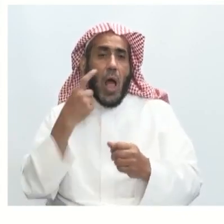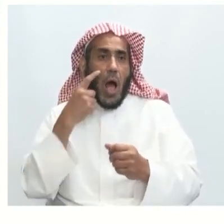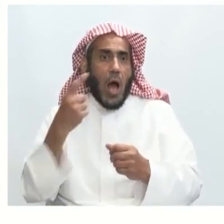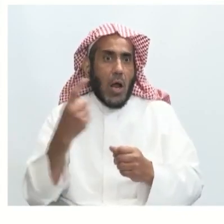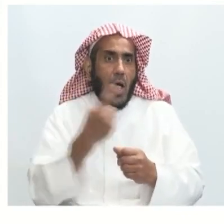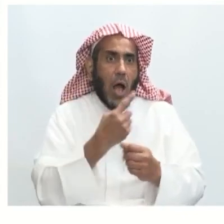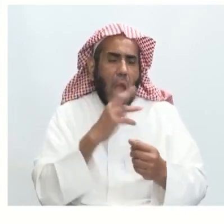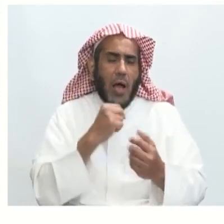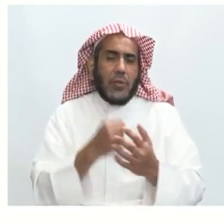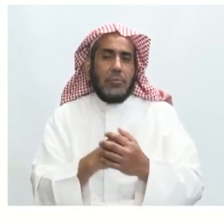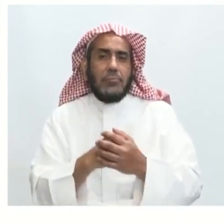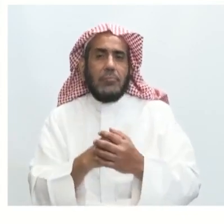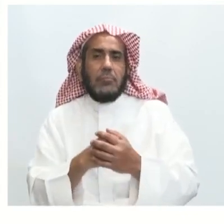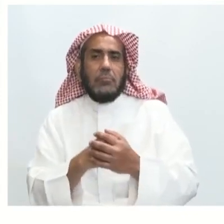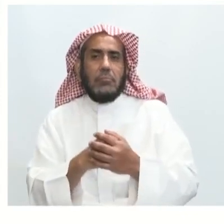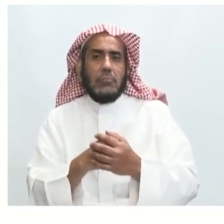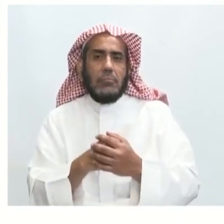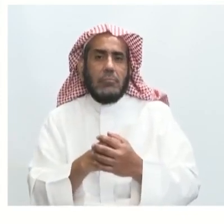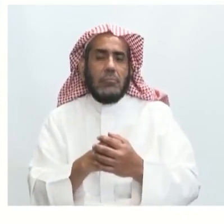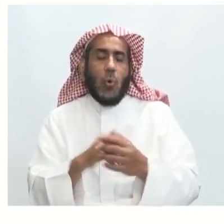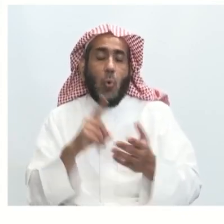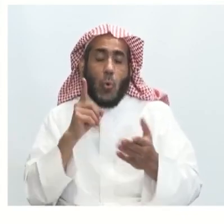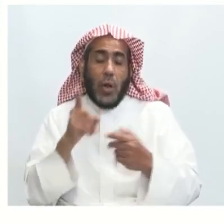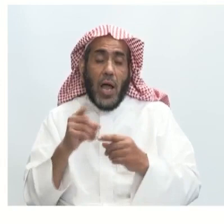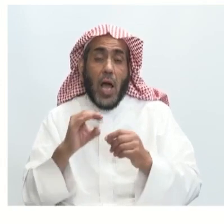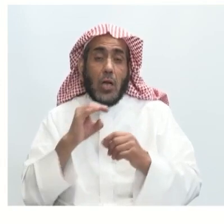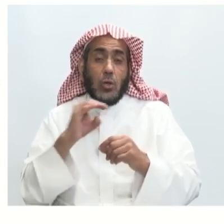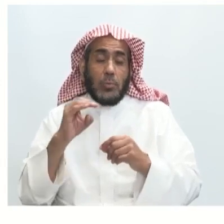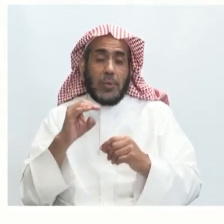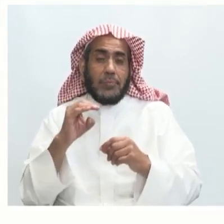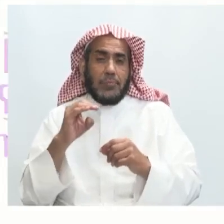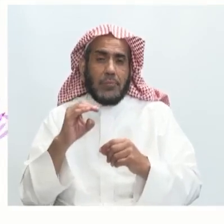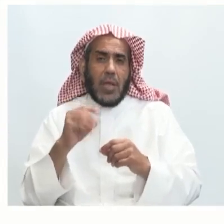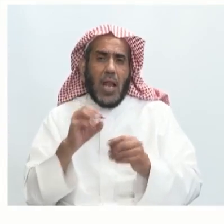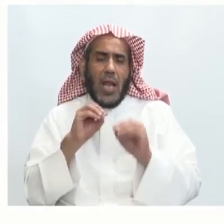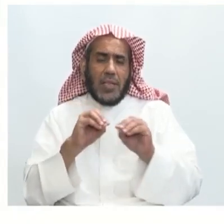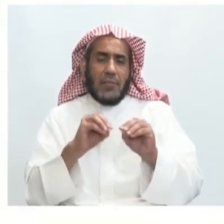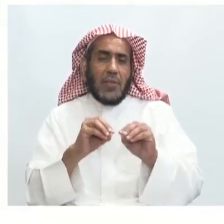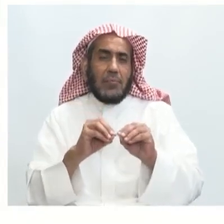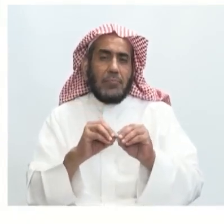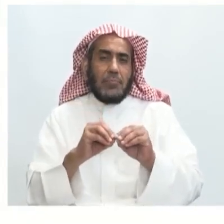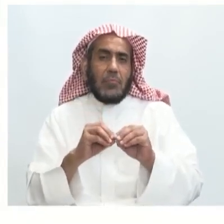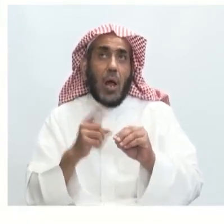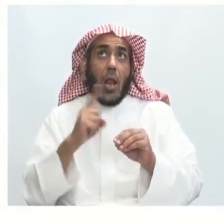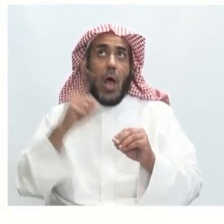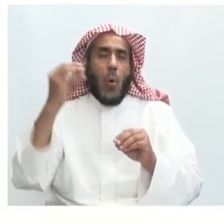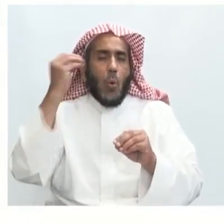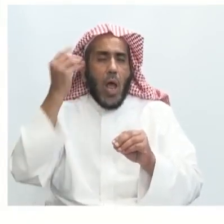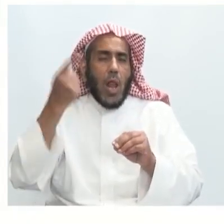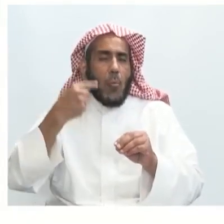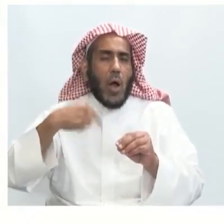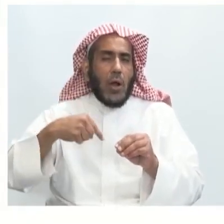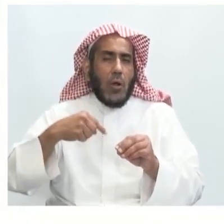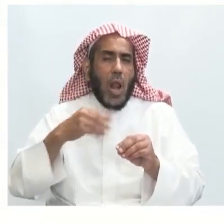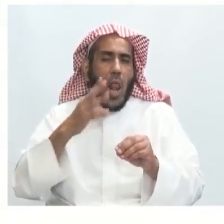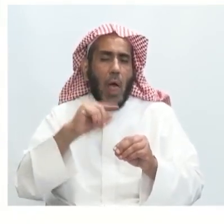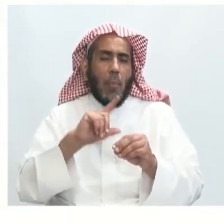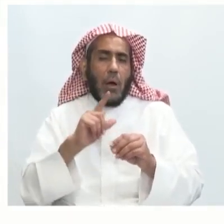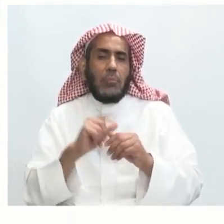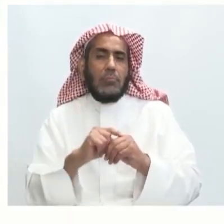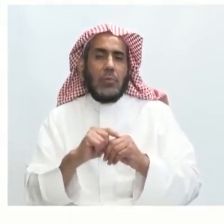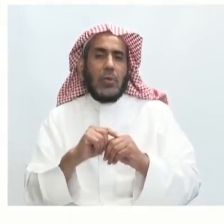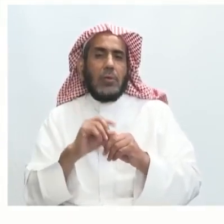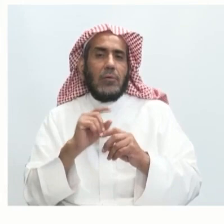ارى احد هنا الجمله الحديث فيها هنا الله يعلم اني لم اقل